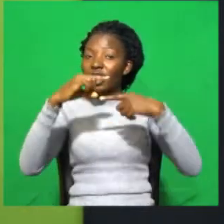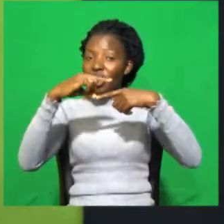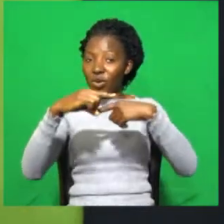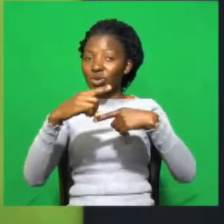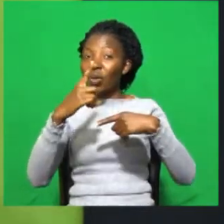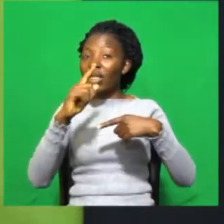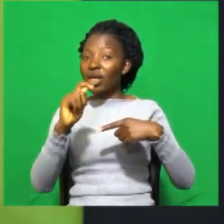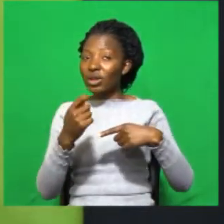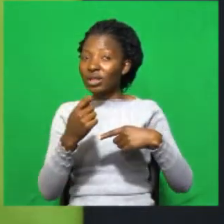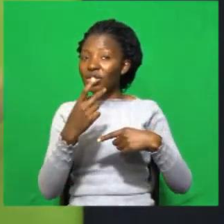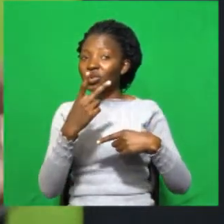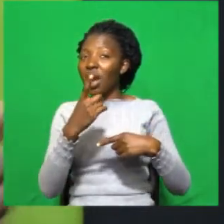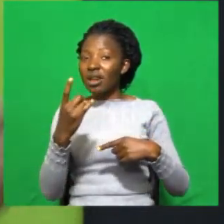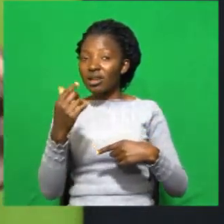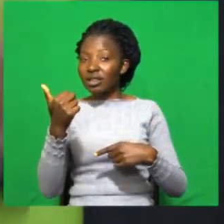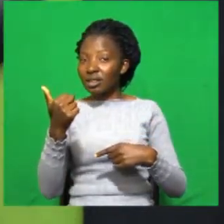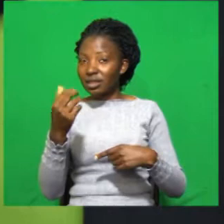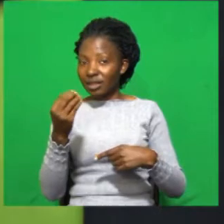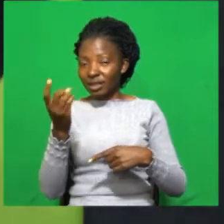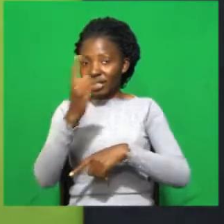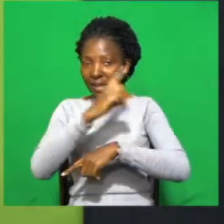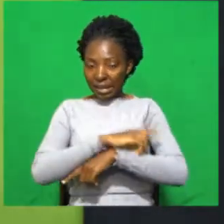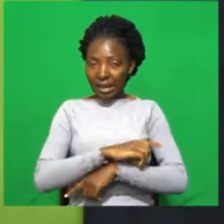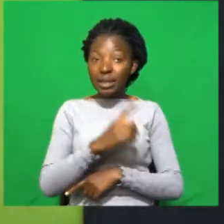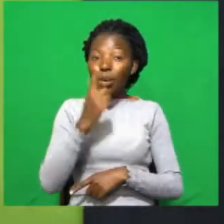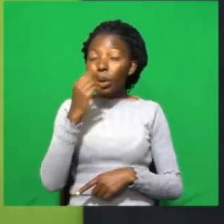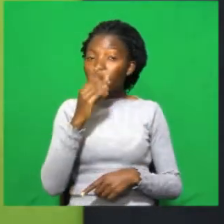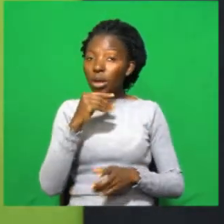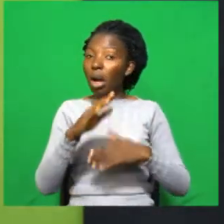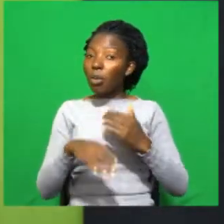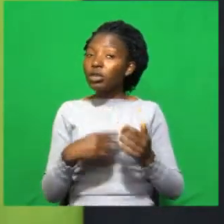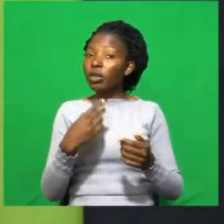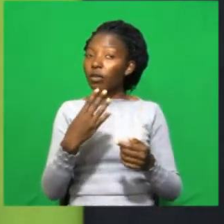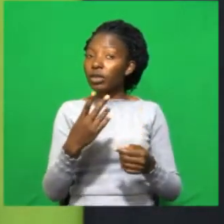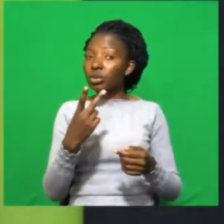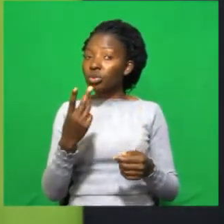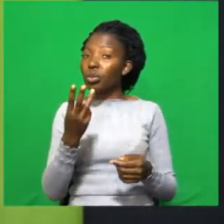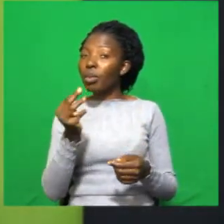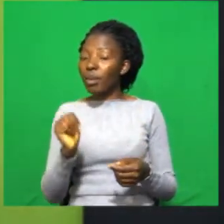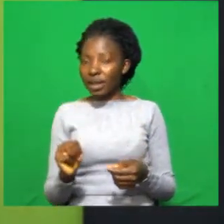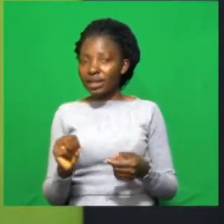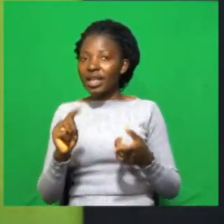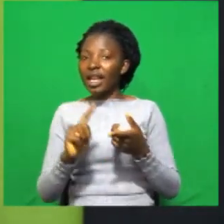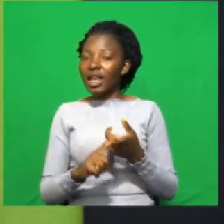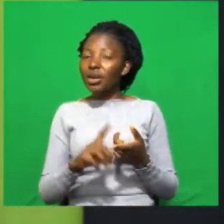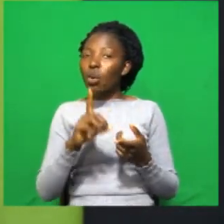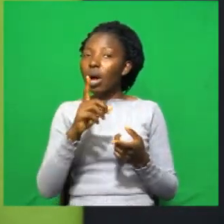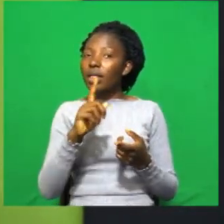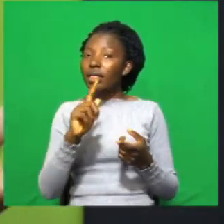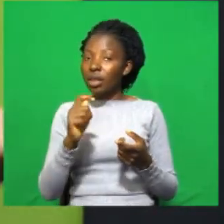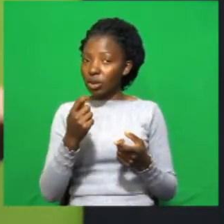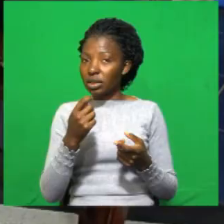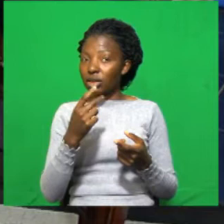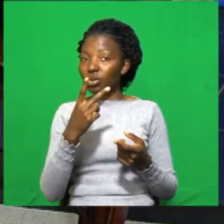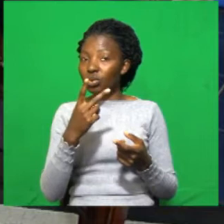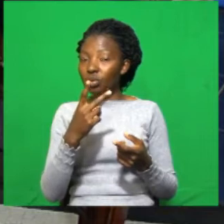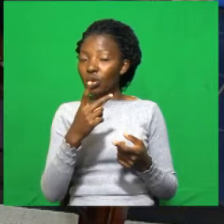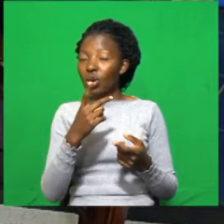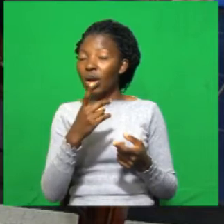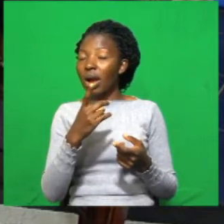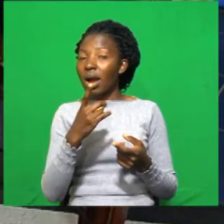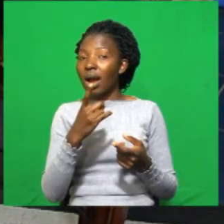1260 days. Saka kureva kuti pari kunzi 42 months nepari kunzi 1260 days nepari kunzi